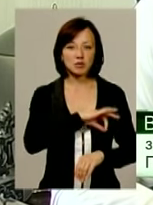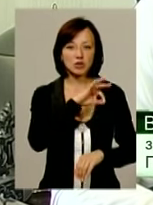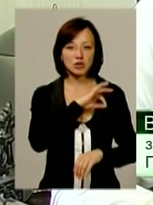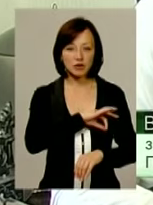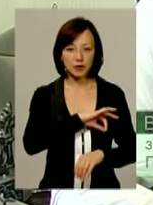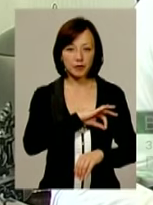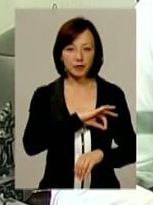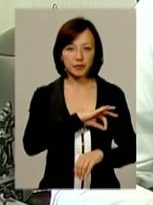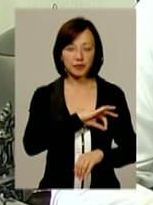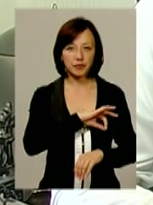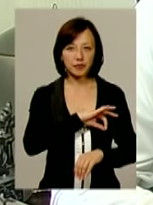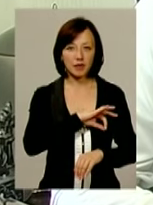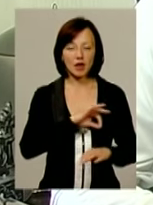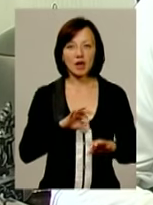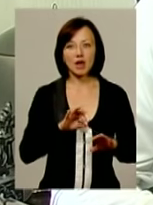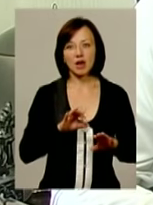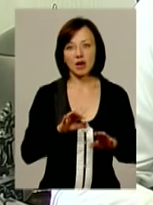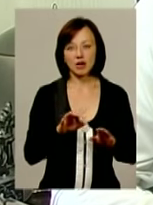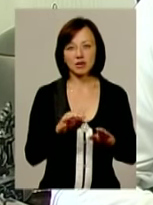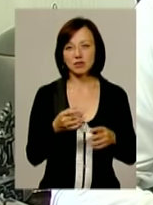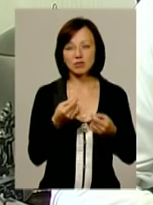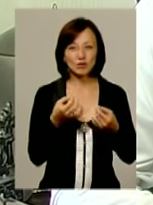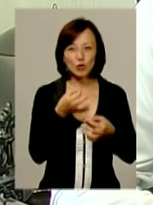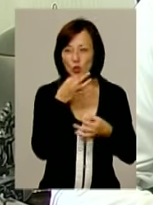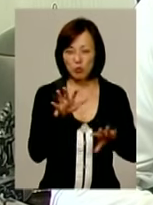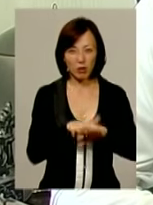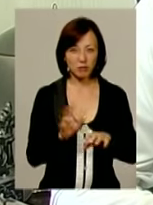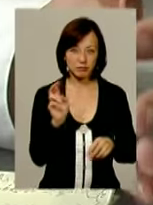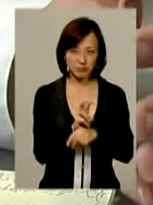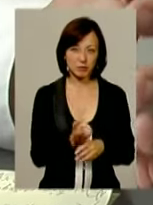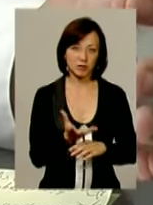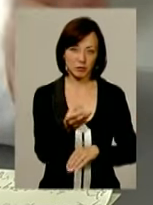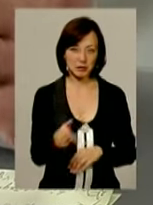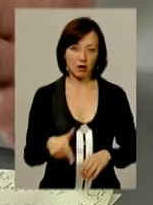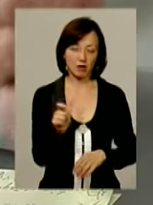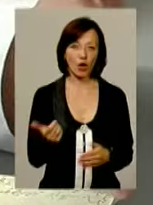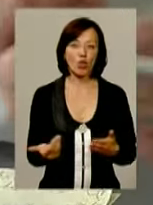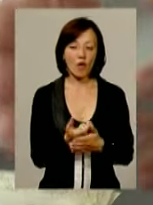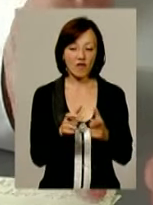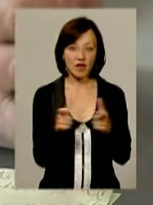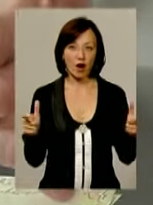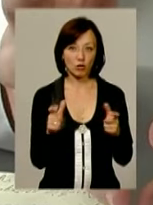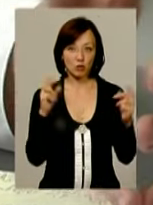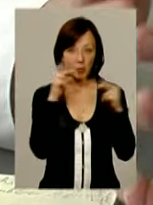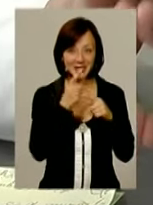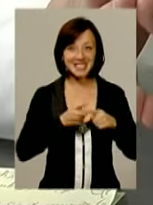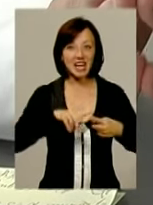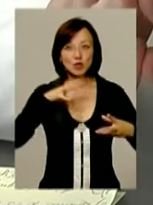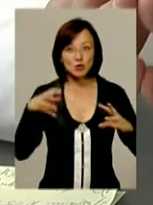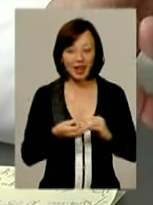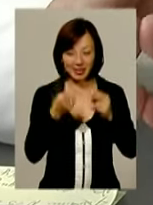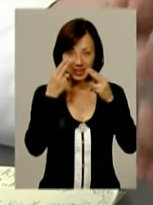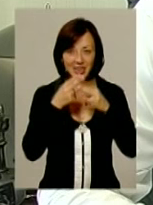книжку, підійшов в любу банківську установу і розрахувався за природний газ. Нові рахунки із помилками – це результат